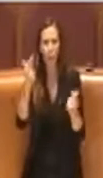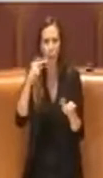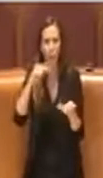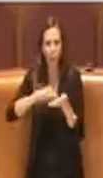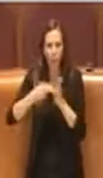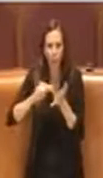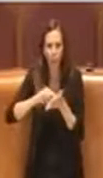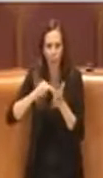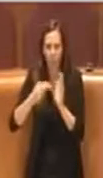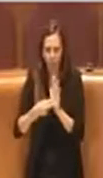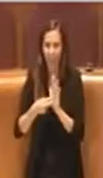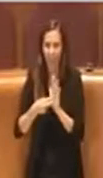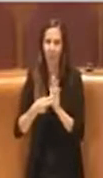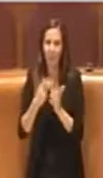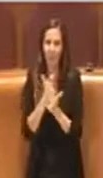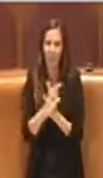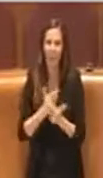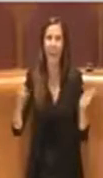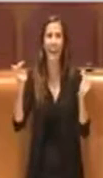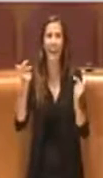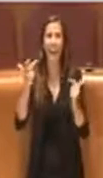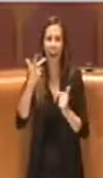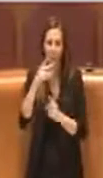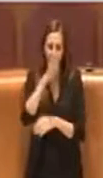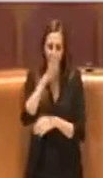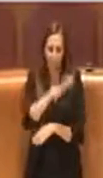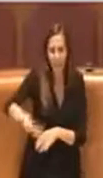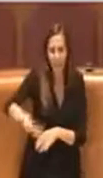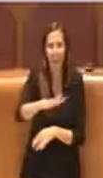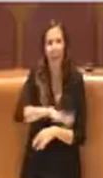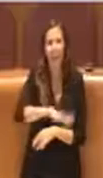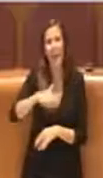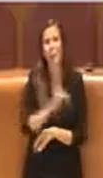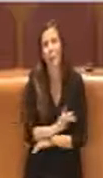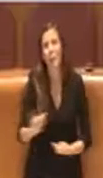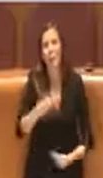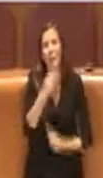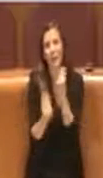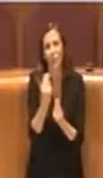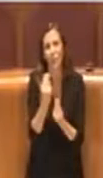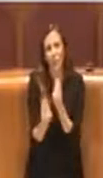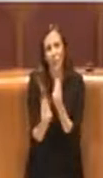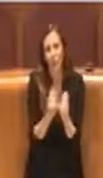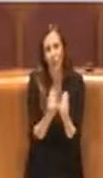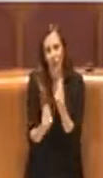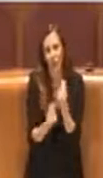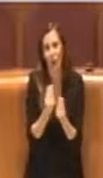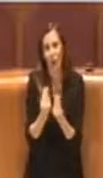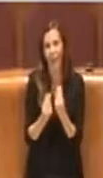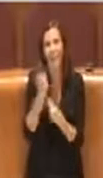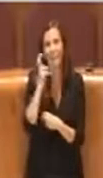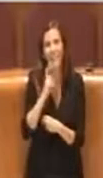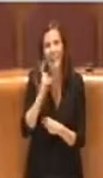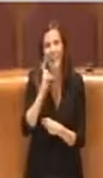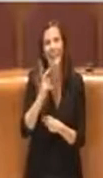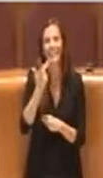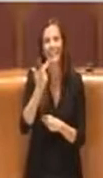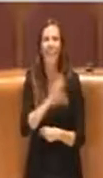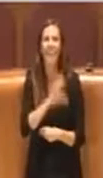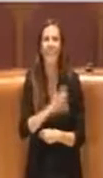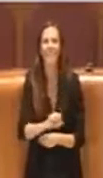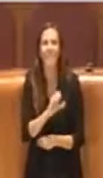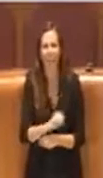direi annoso del punto verde infanzia, anche chiamato diciamo in maniera errata, poi entrerò più